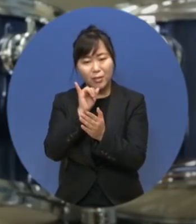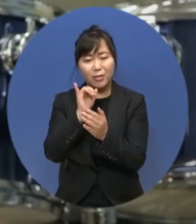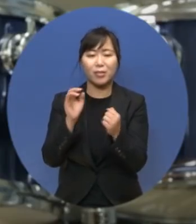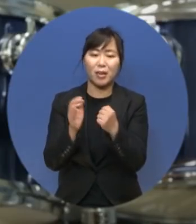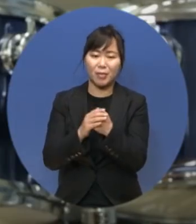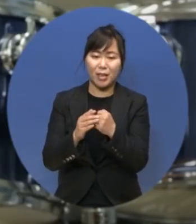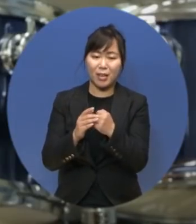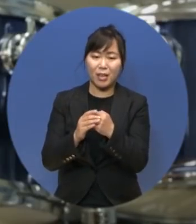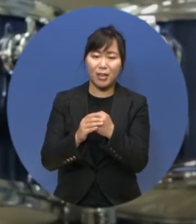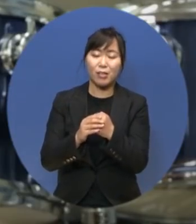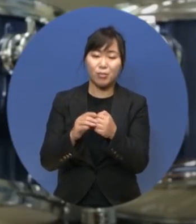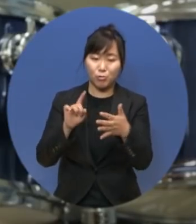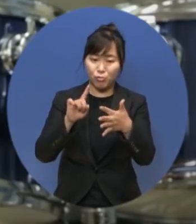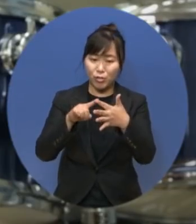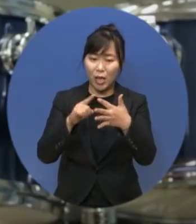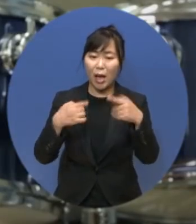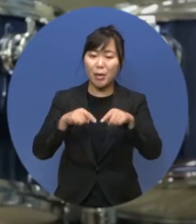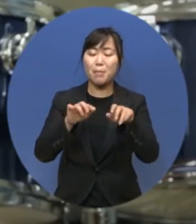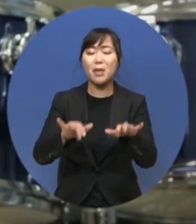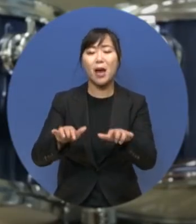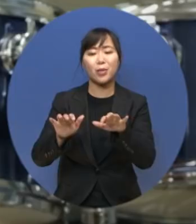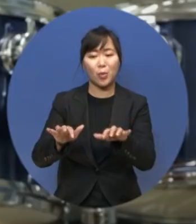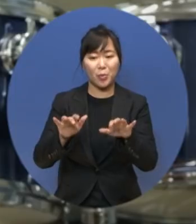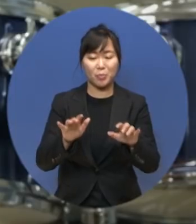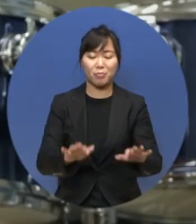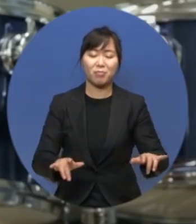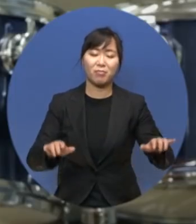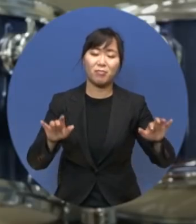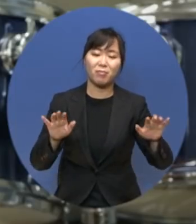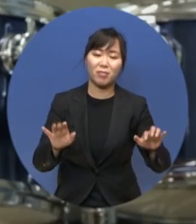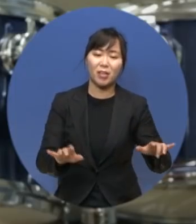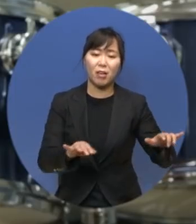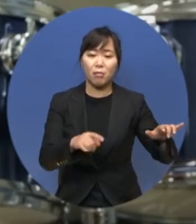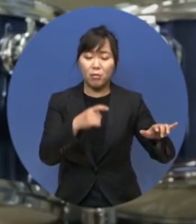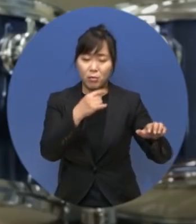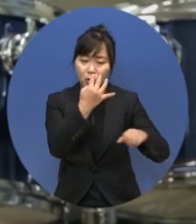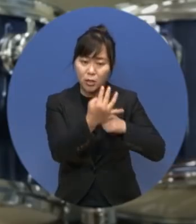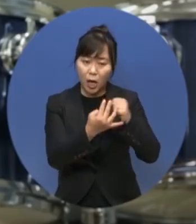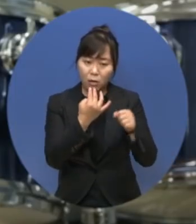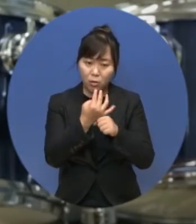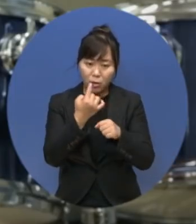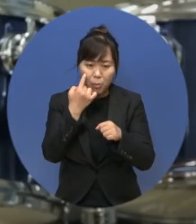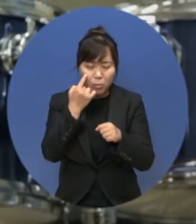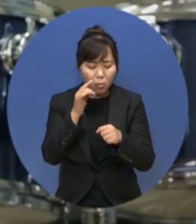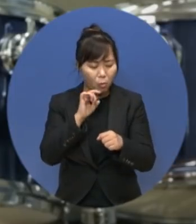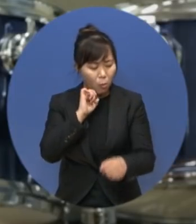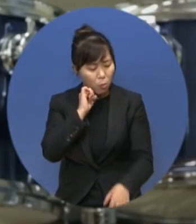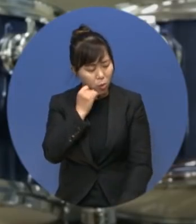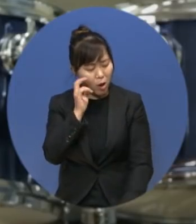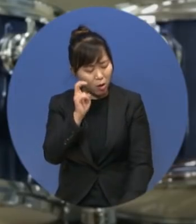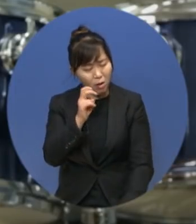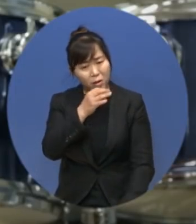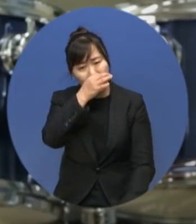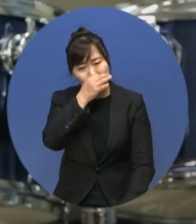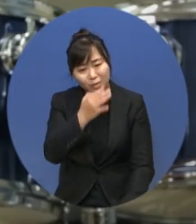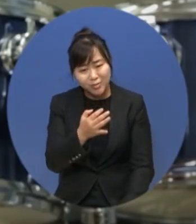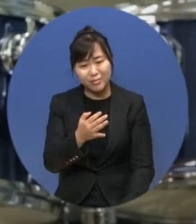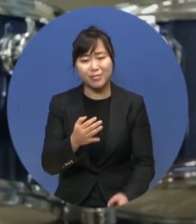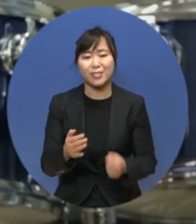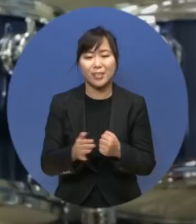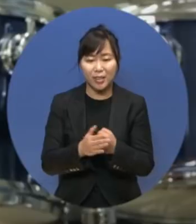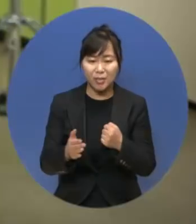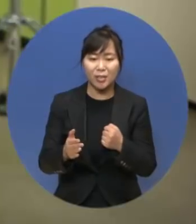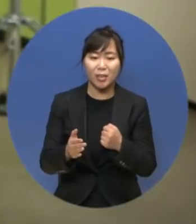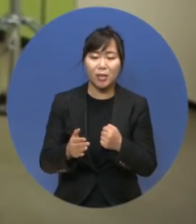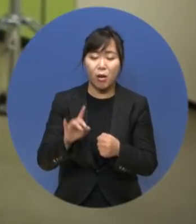같이 피아노 레슨을 했었습니다. 근데 피아노를 한 4년 정도 하다 보니까 어려운지 힘들어 하더라고요. 그래서